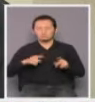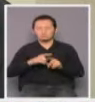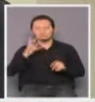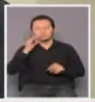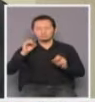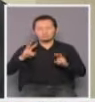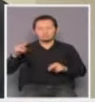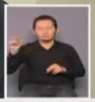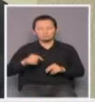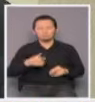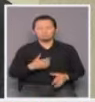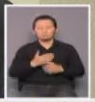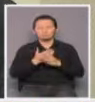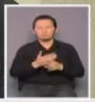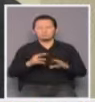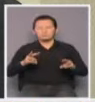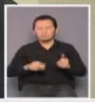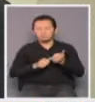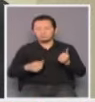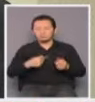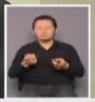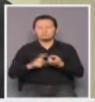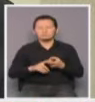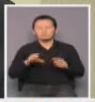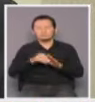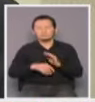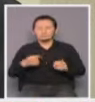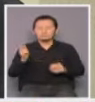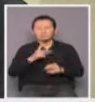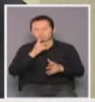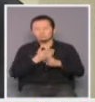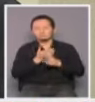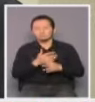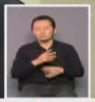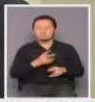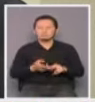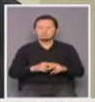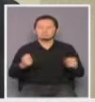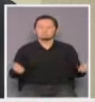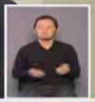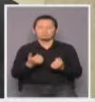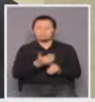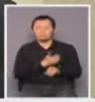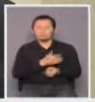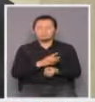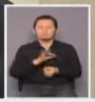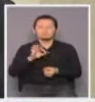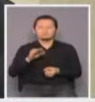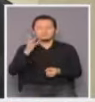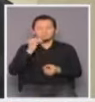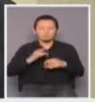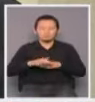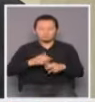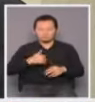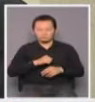Алматы поддержать своего коллегу-депутата, я сам являюсь депутатом города Алматы. И вот сегодня мы Харике хотели поддержать тоже от алматинцев, от